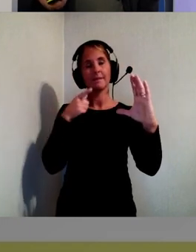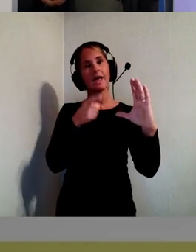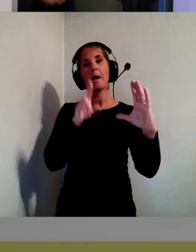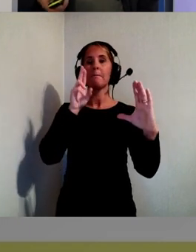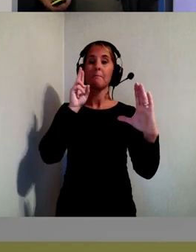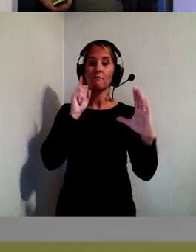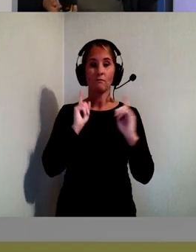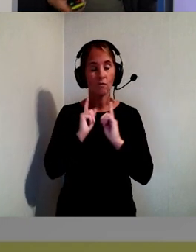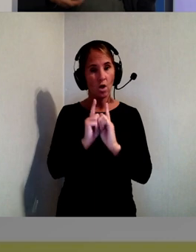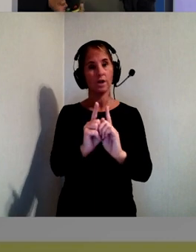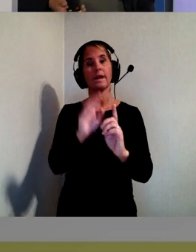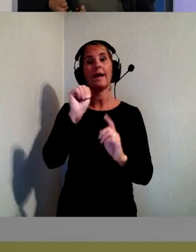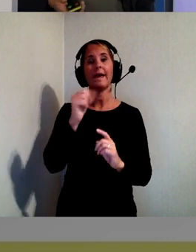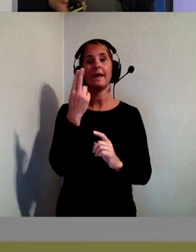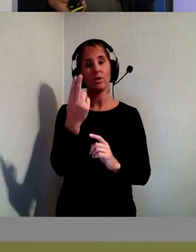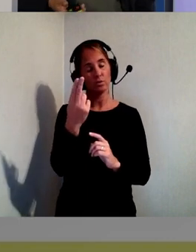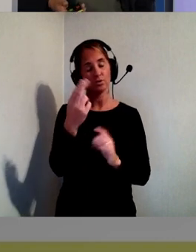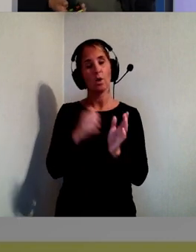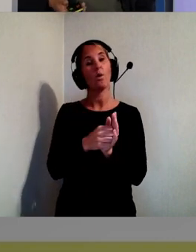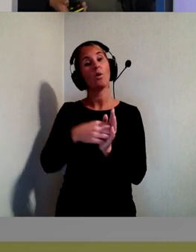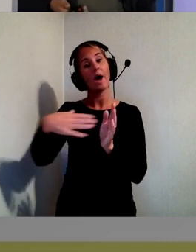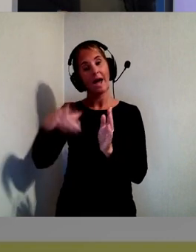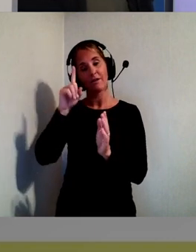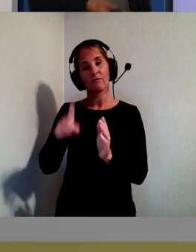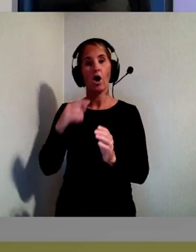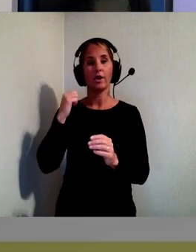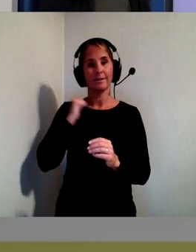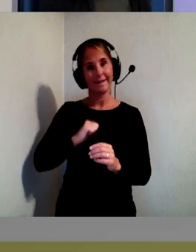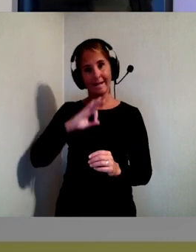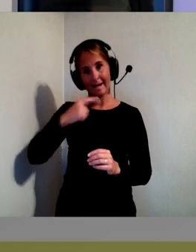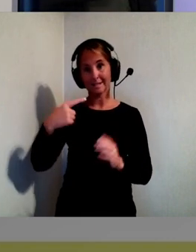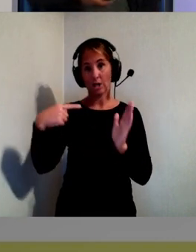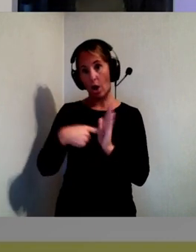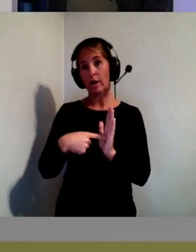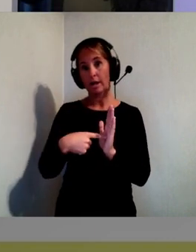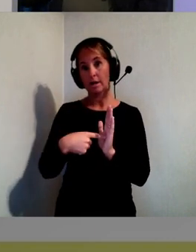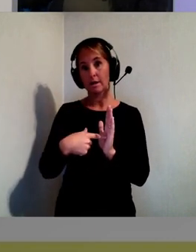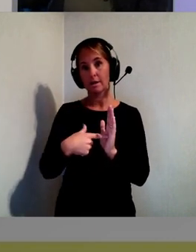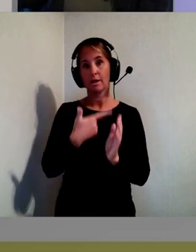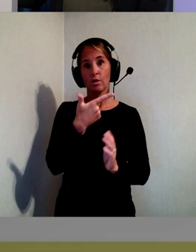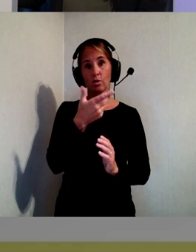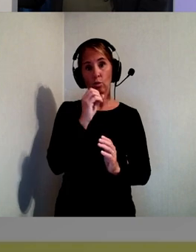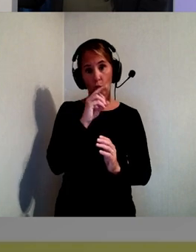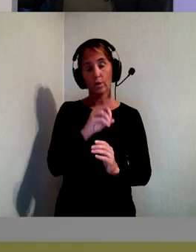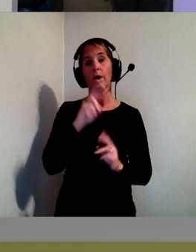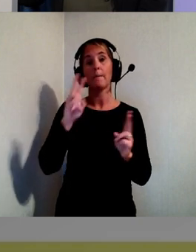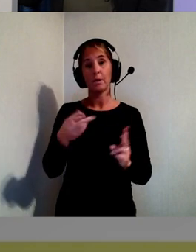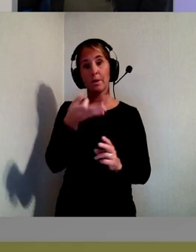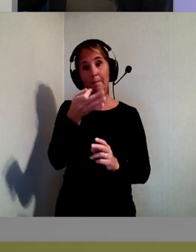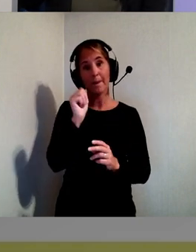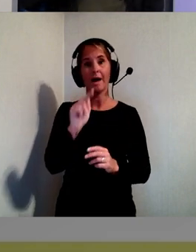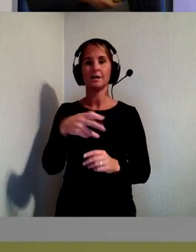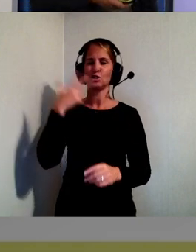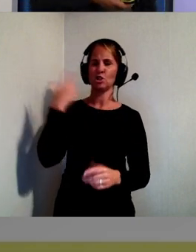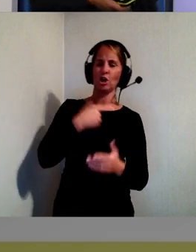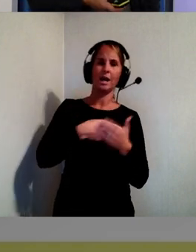linje med EUs skäl för tillgänglighetslagen. Och var både Thor och Per. Snygga namn.